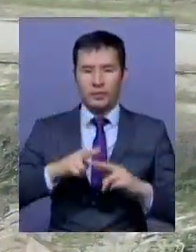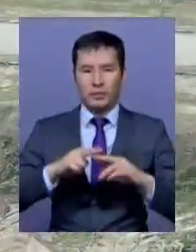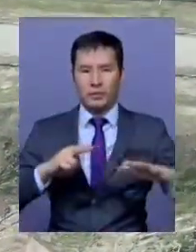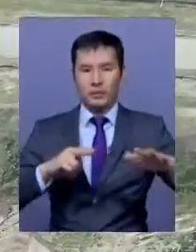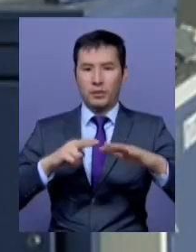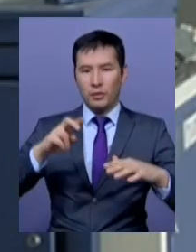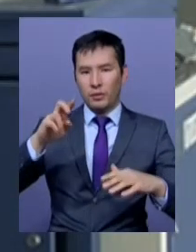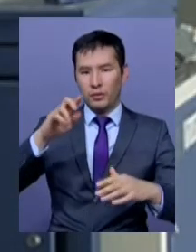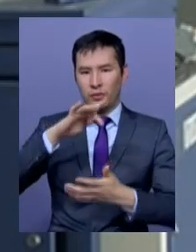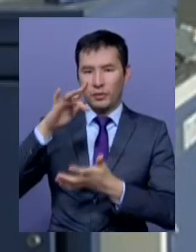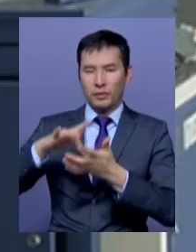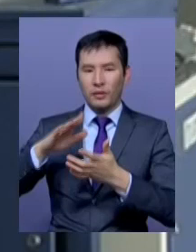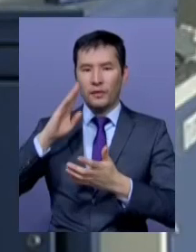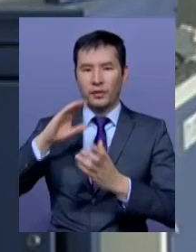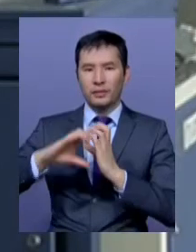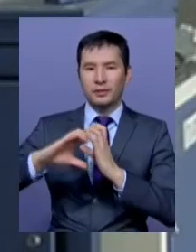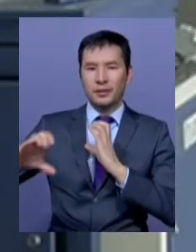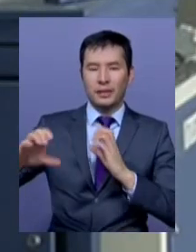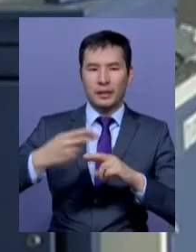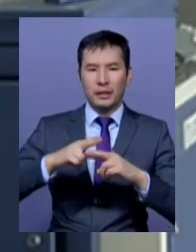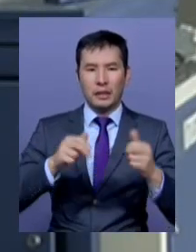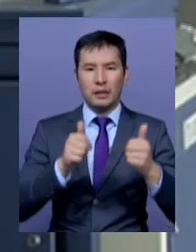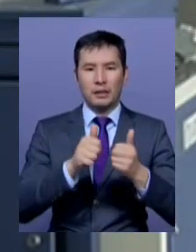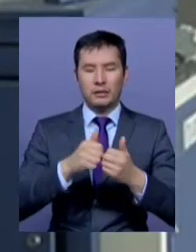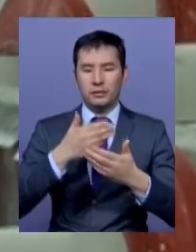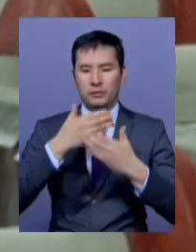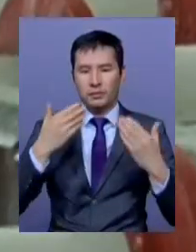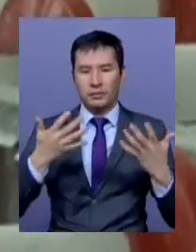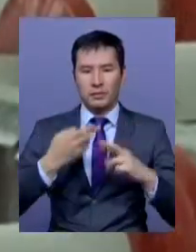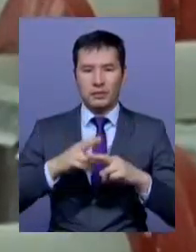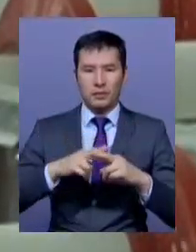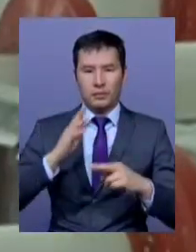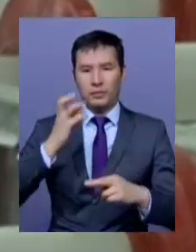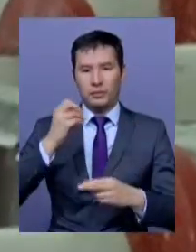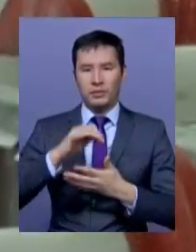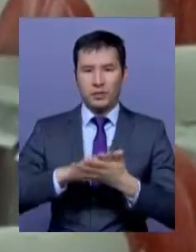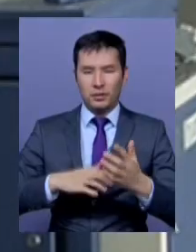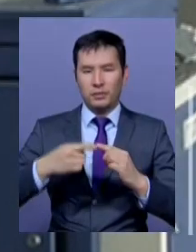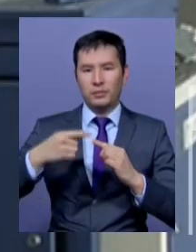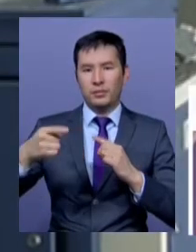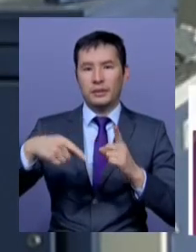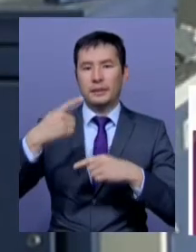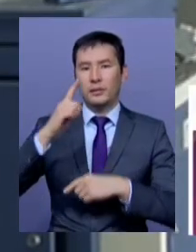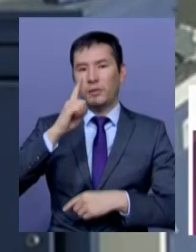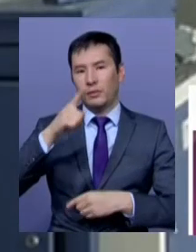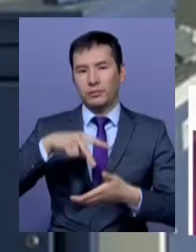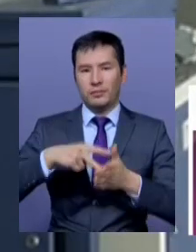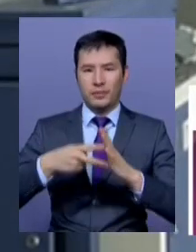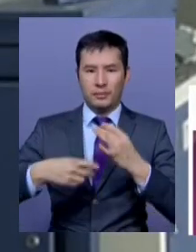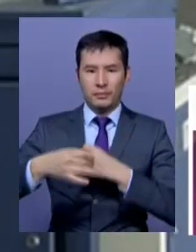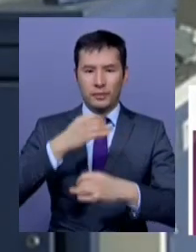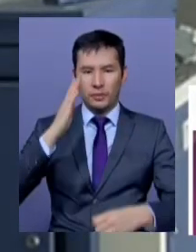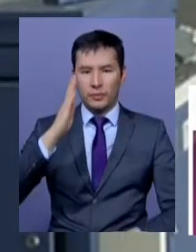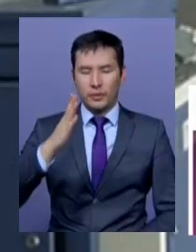В ближайшее время қазір өнімдерді Өзбекстанда да өндіруді жоспарлағанбыз. Сол үшін арнайы тендерге де қатысып жатырмыз. Сондай-ақ сұраныстың